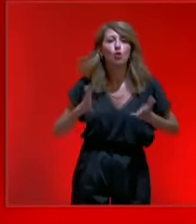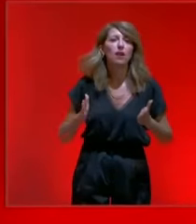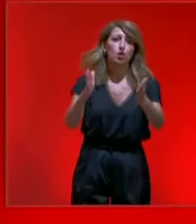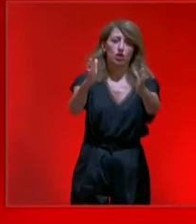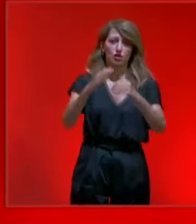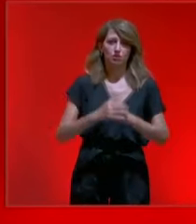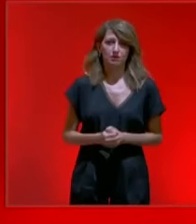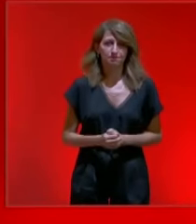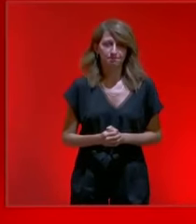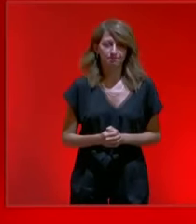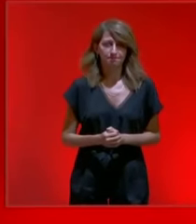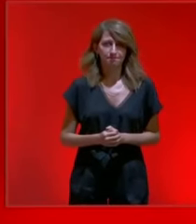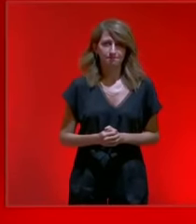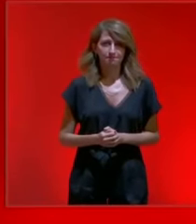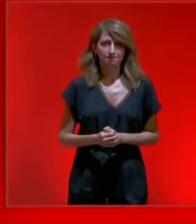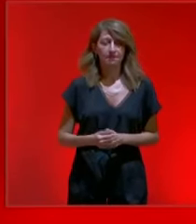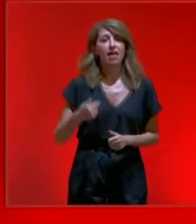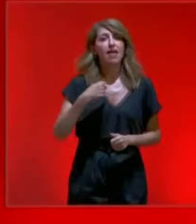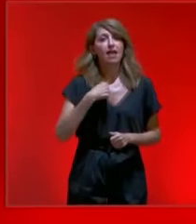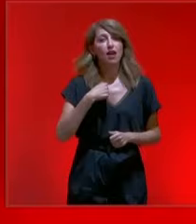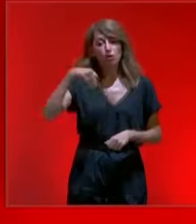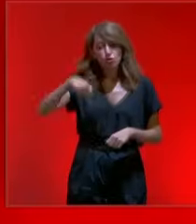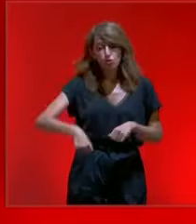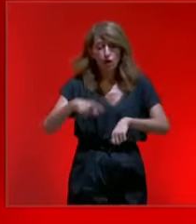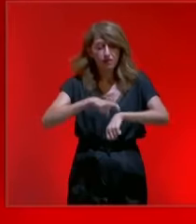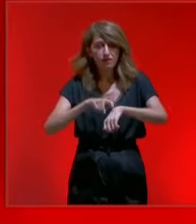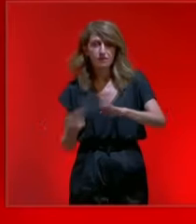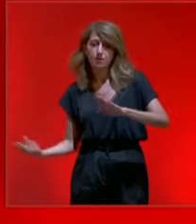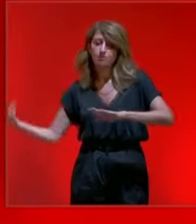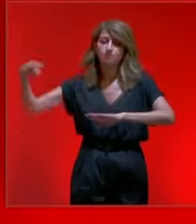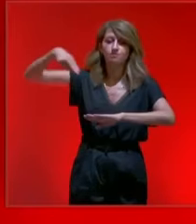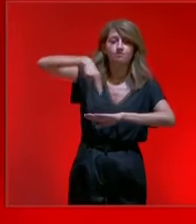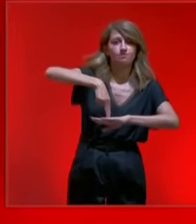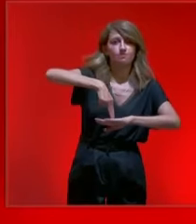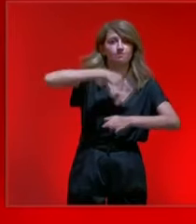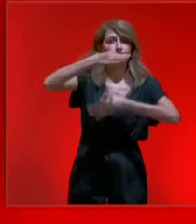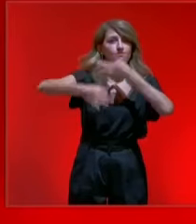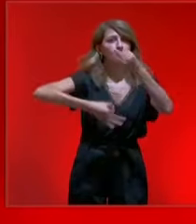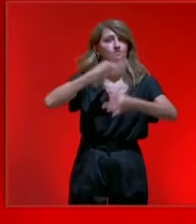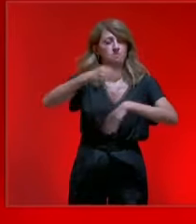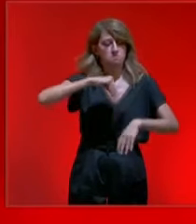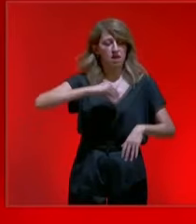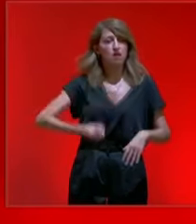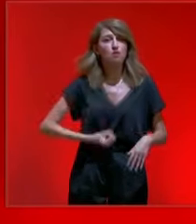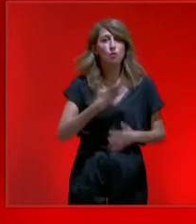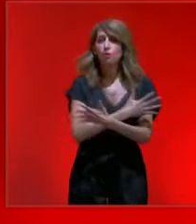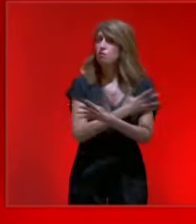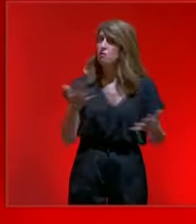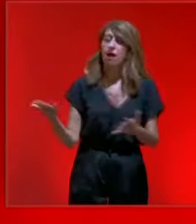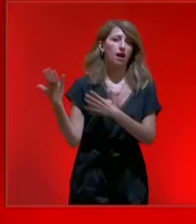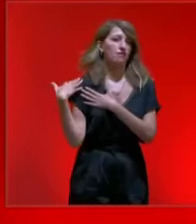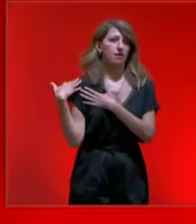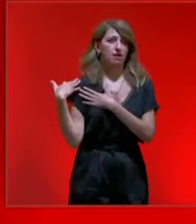Και ανεβαίνω σε αυτό το βήμα με ένα αίσθημα βαθιάς ευθύνης, στο βήμα ενός συνεδρίου που